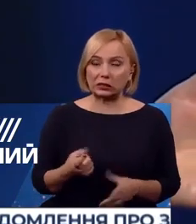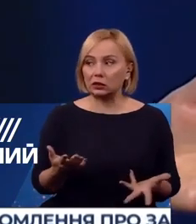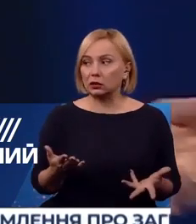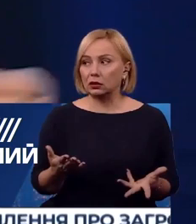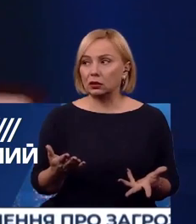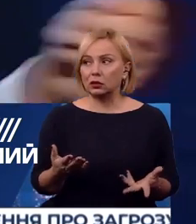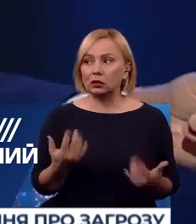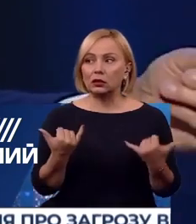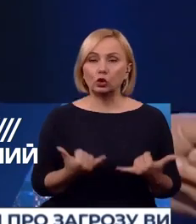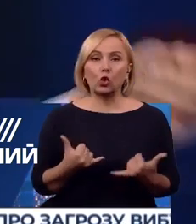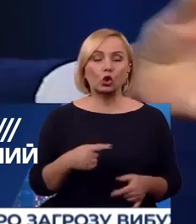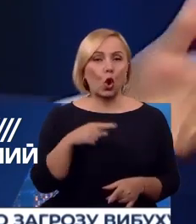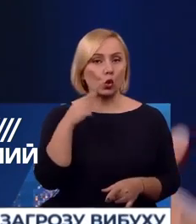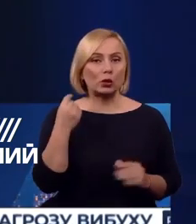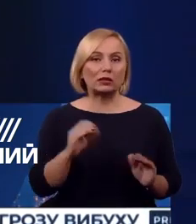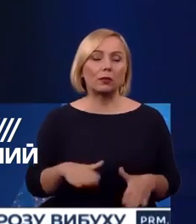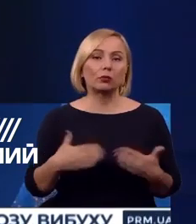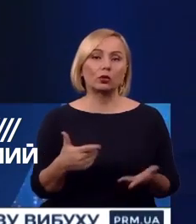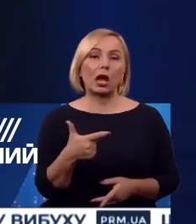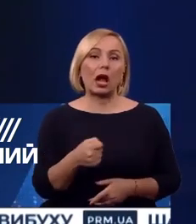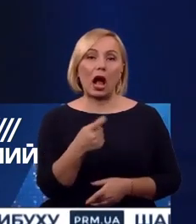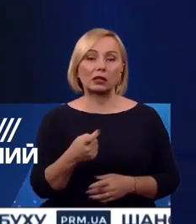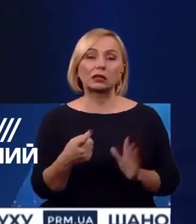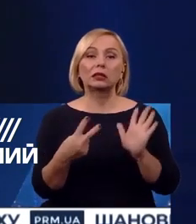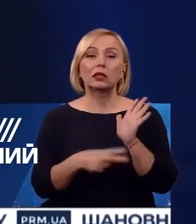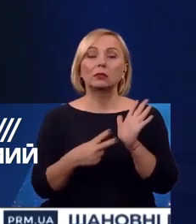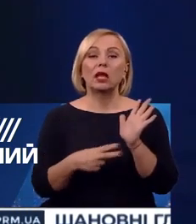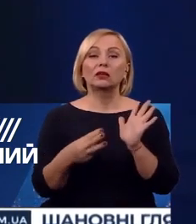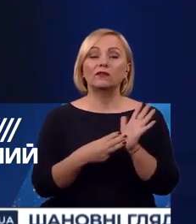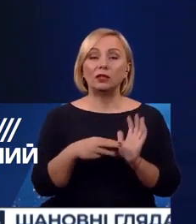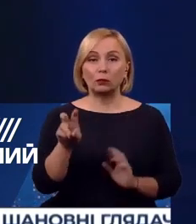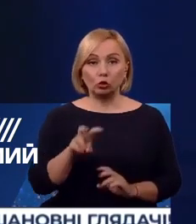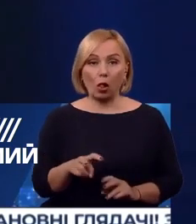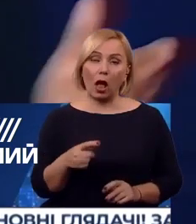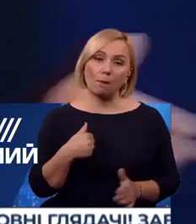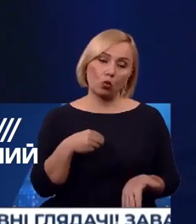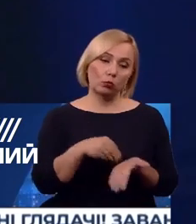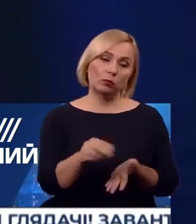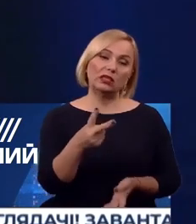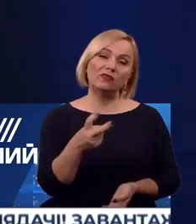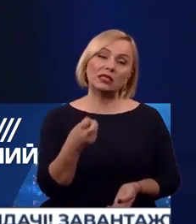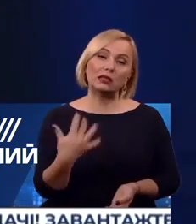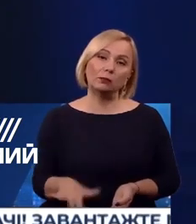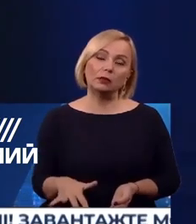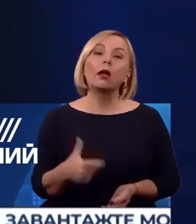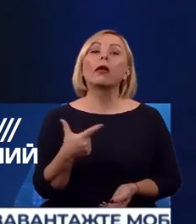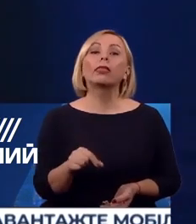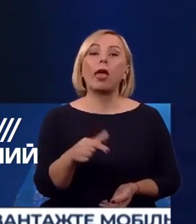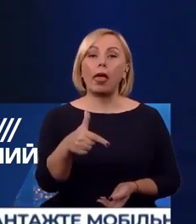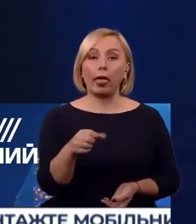дешевше – сьогодні Росія пропонує газ по $78, а ми платимо по 250. У мене питання, де Герус?